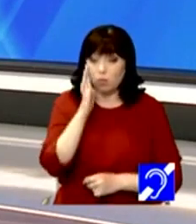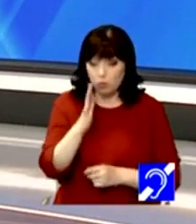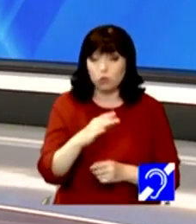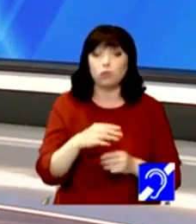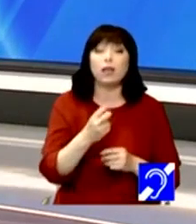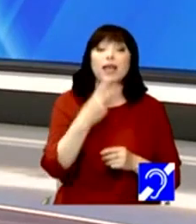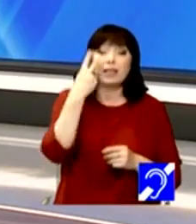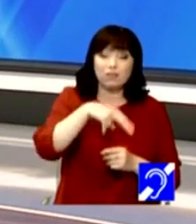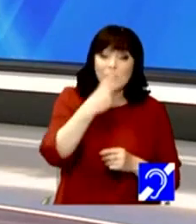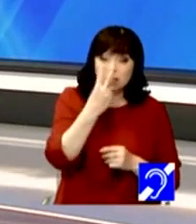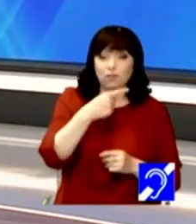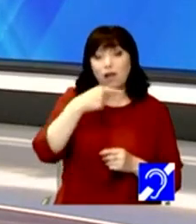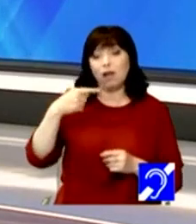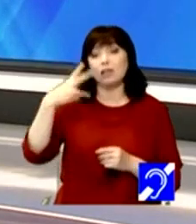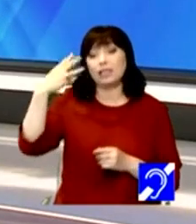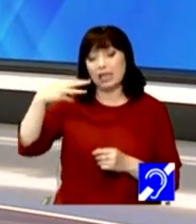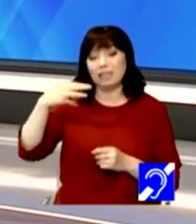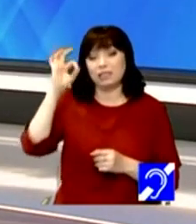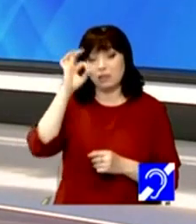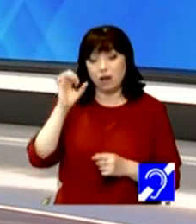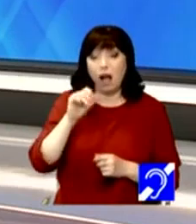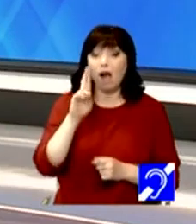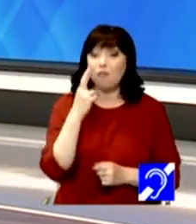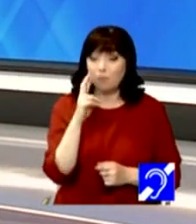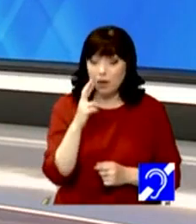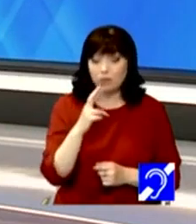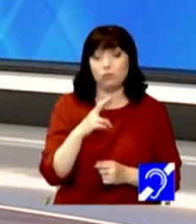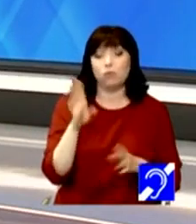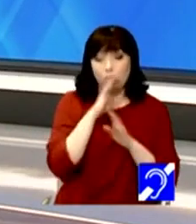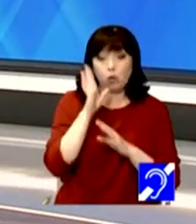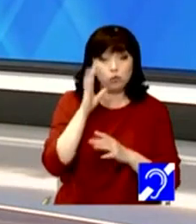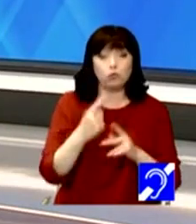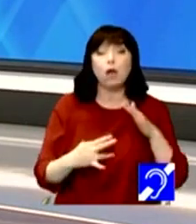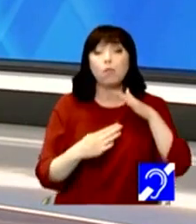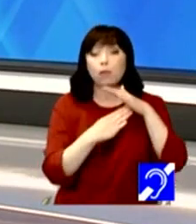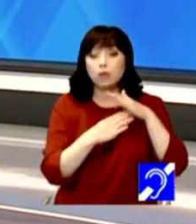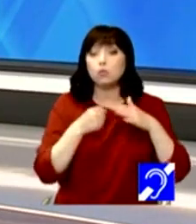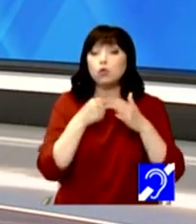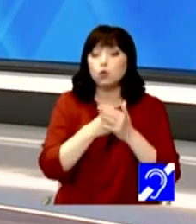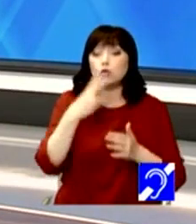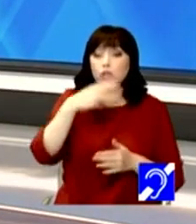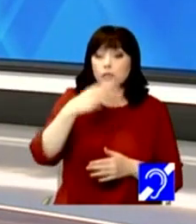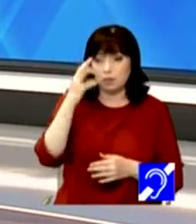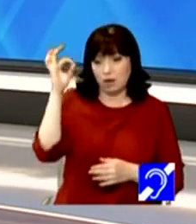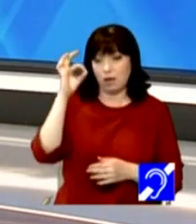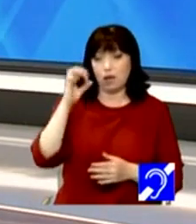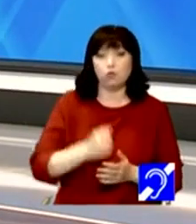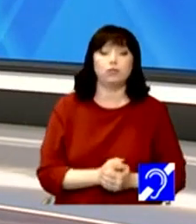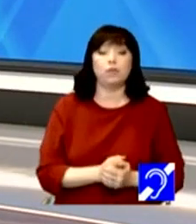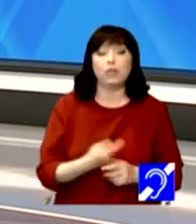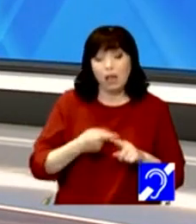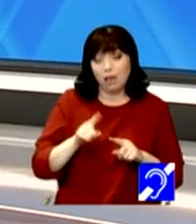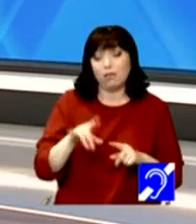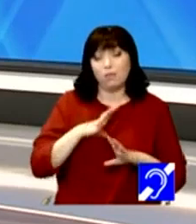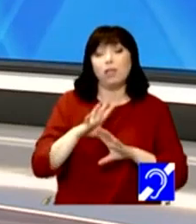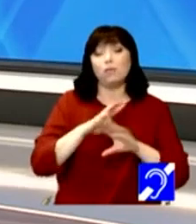cuprinse între 22 și 30 de grade, iar vineri, în mai multe zone din țară, maximele vor urca până la 33 de grade. Acestea au